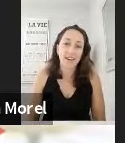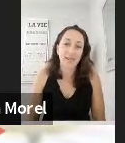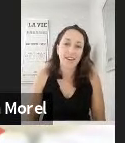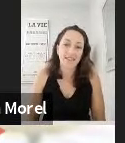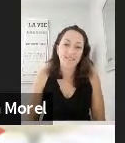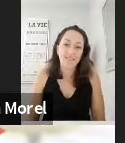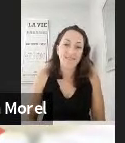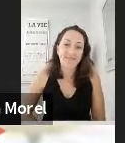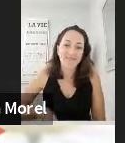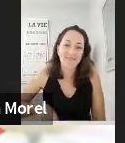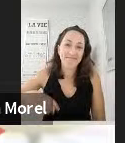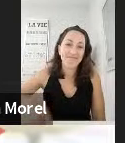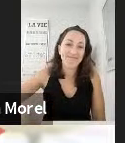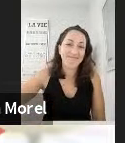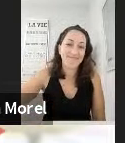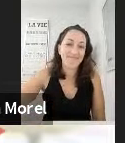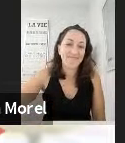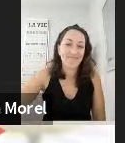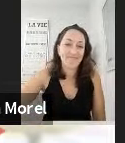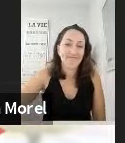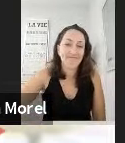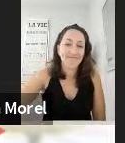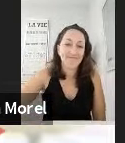à Ottawa.